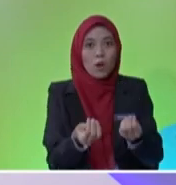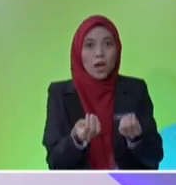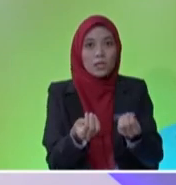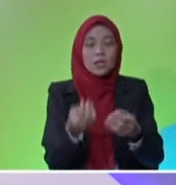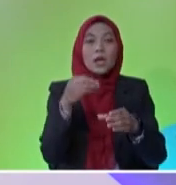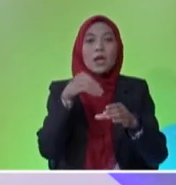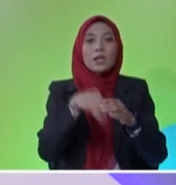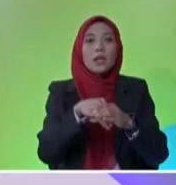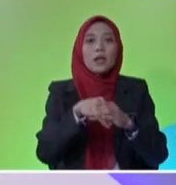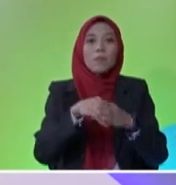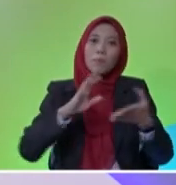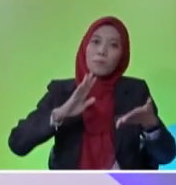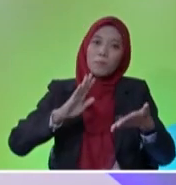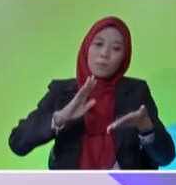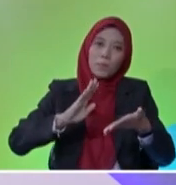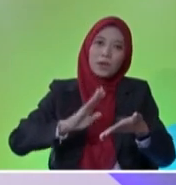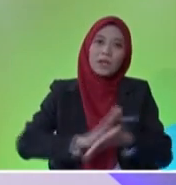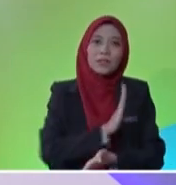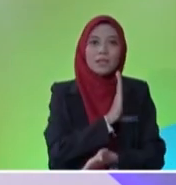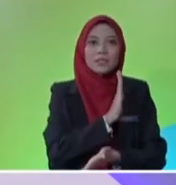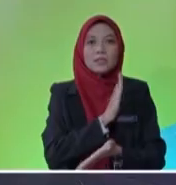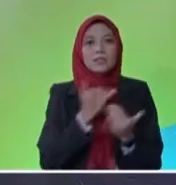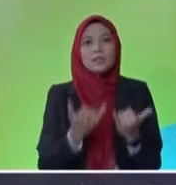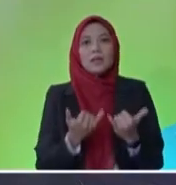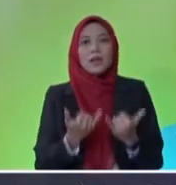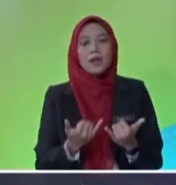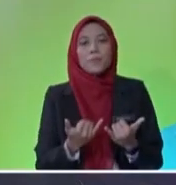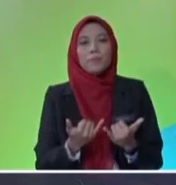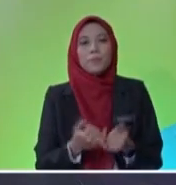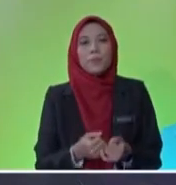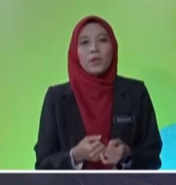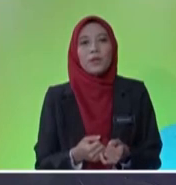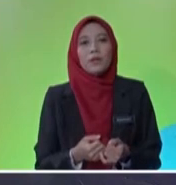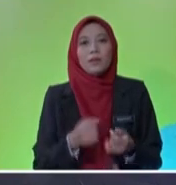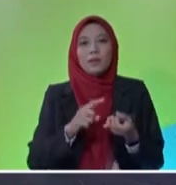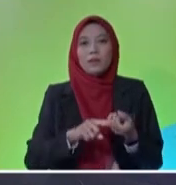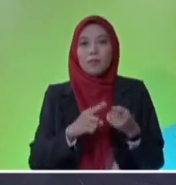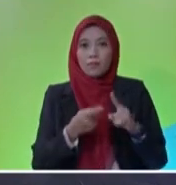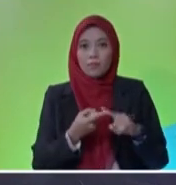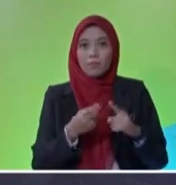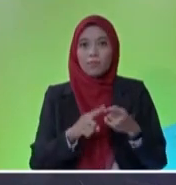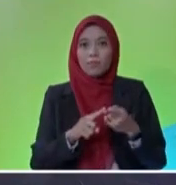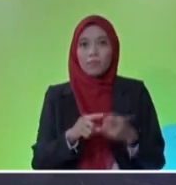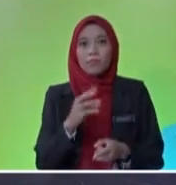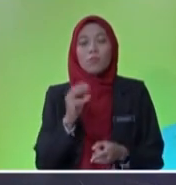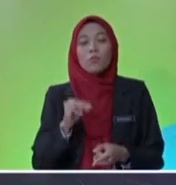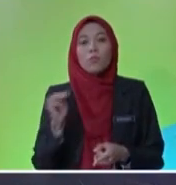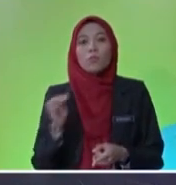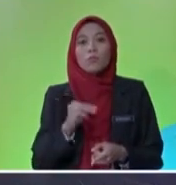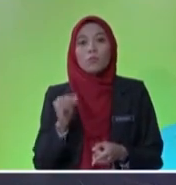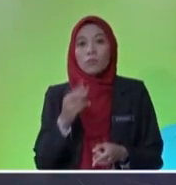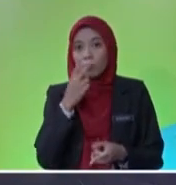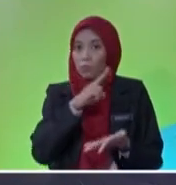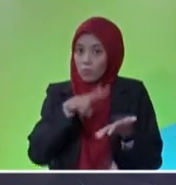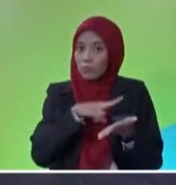meninggal akeh sing Pagi Mas kepada muridnya sekarang Iya sini Jadi nggak video yang